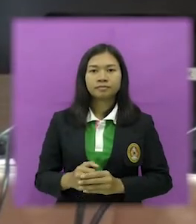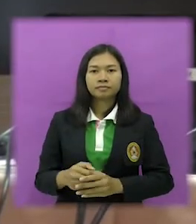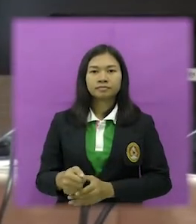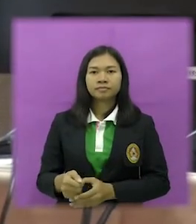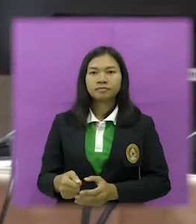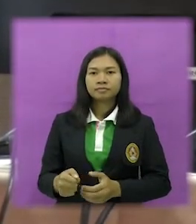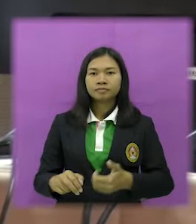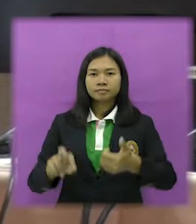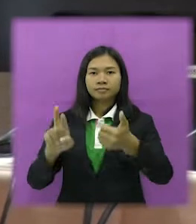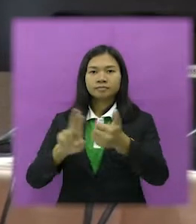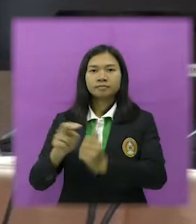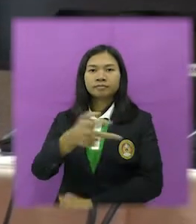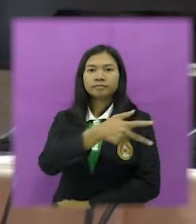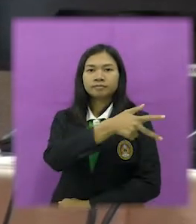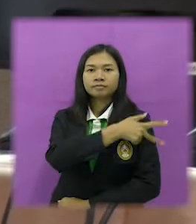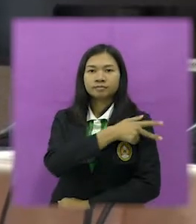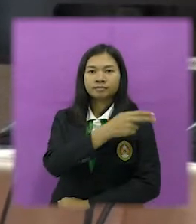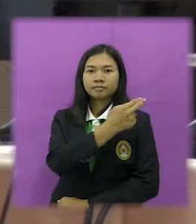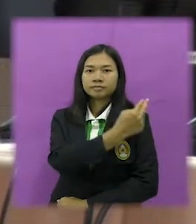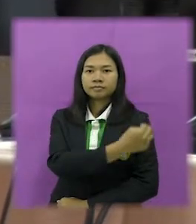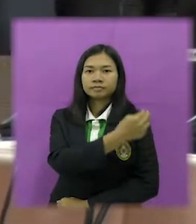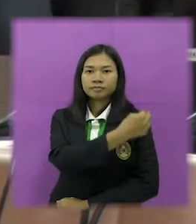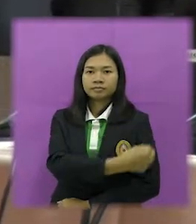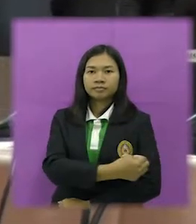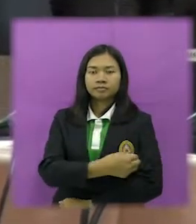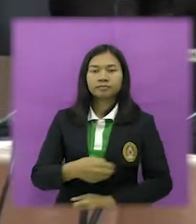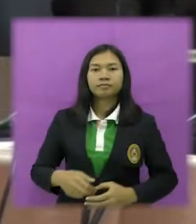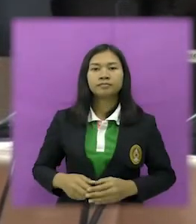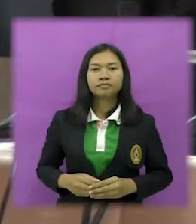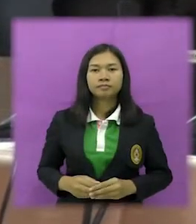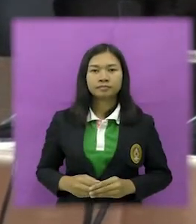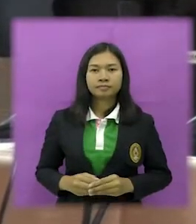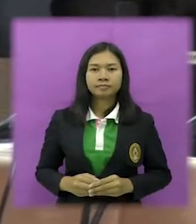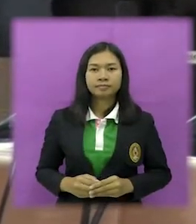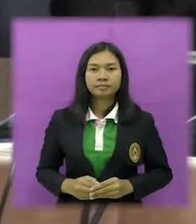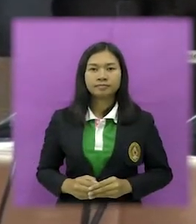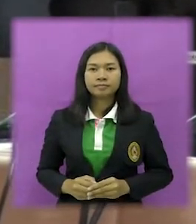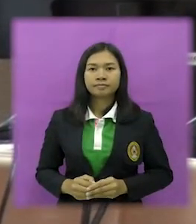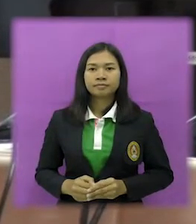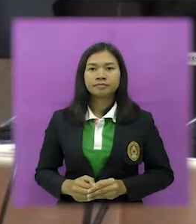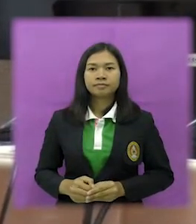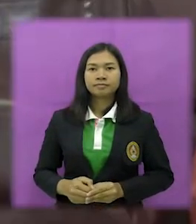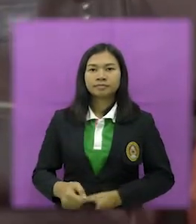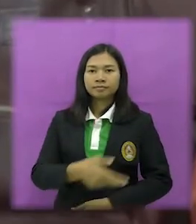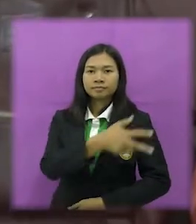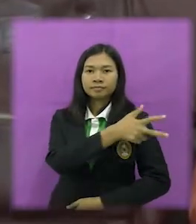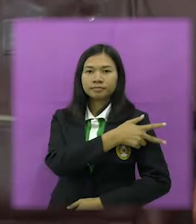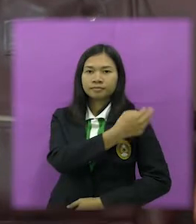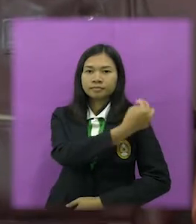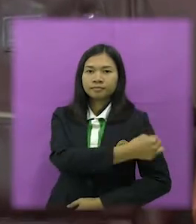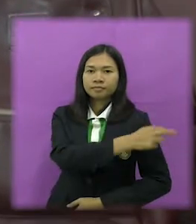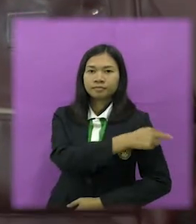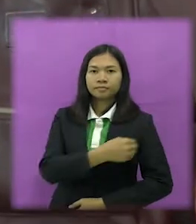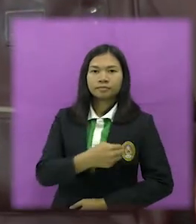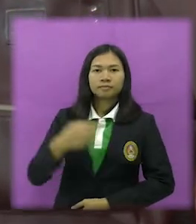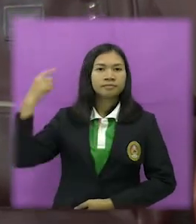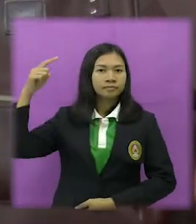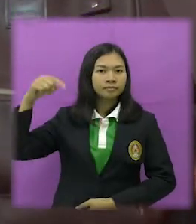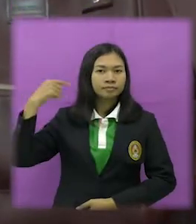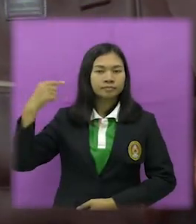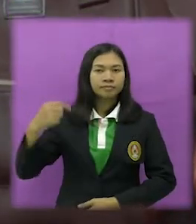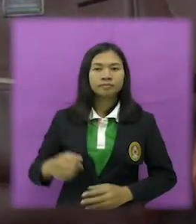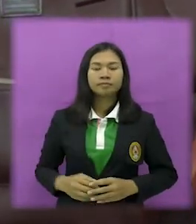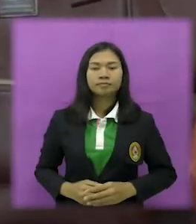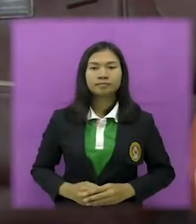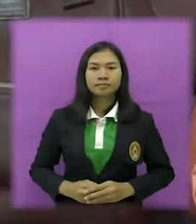ผู้ช่วยศาสตราจารย์ดร.เภสัชกรหญิงสุภัตราปรสุขพัฒนาและผู้ช่วยศาสตราจารย์ดร.แพทย์หญิงพันธิพ